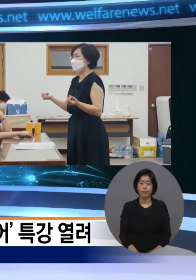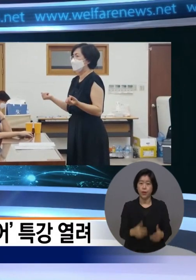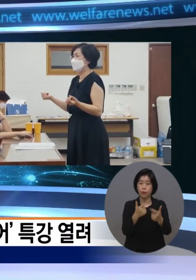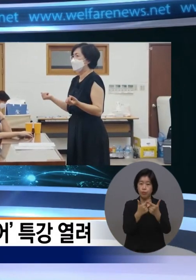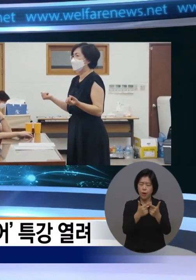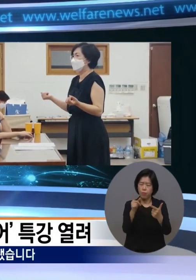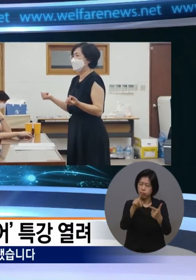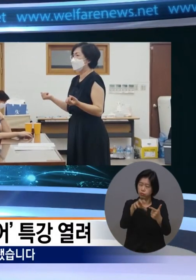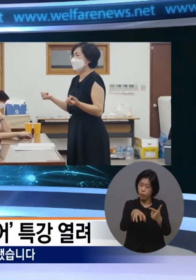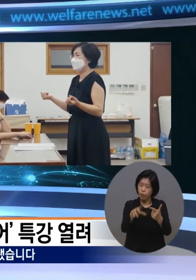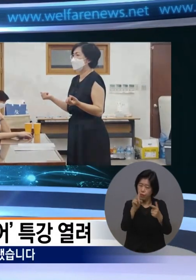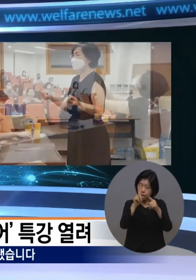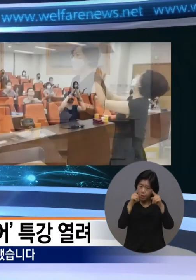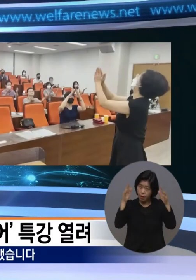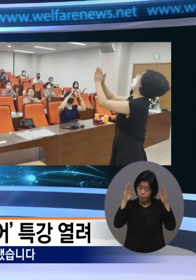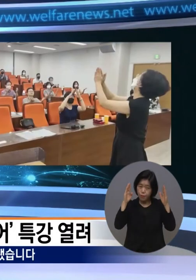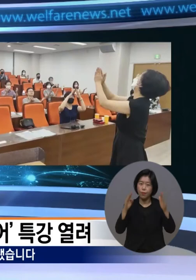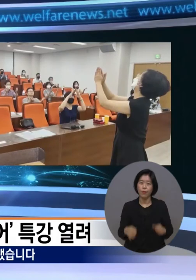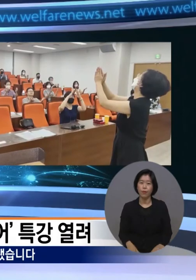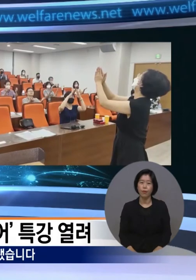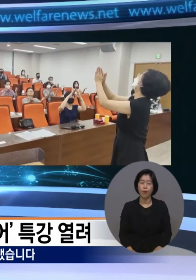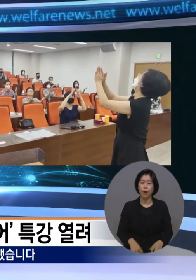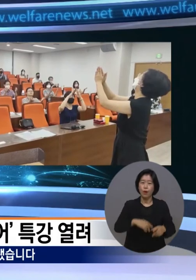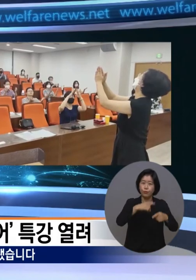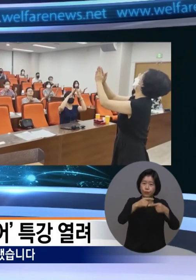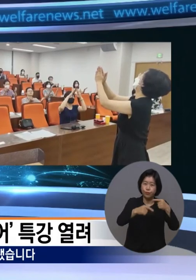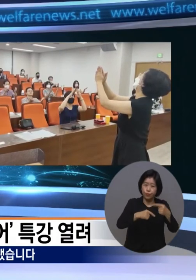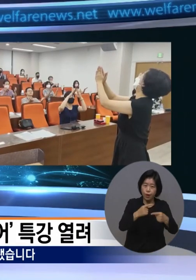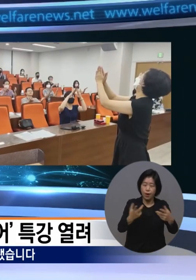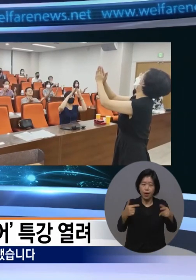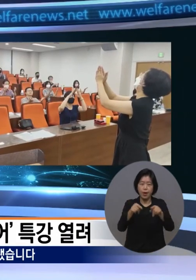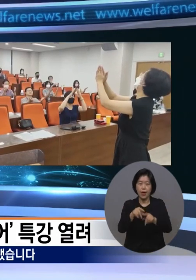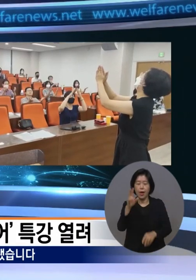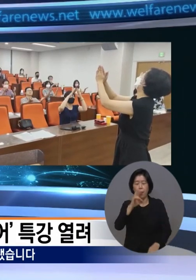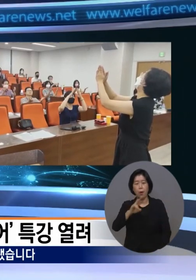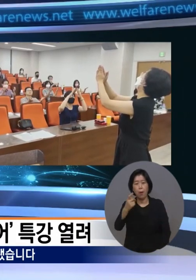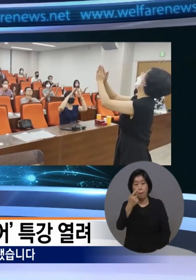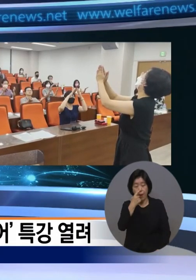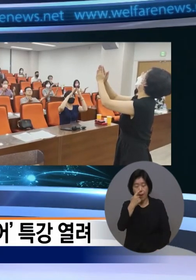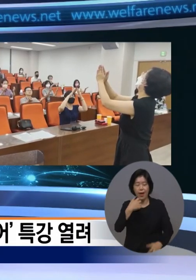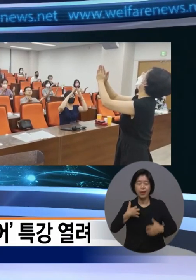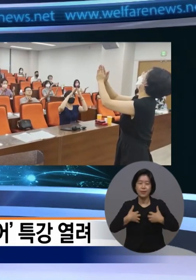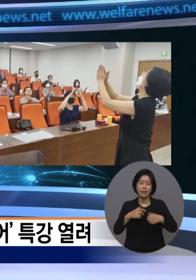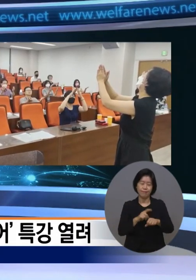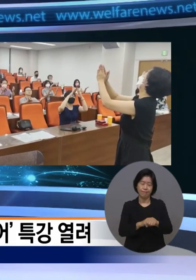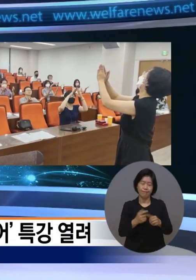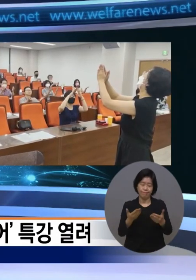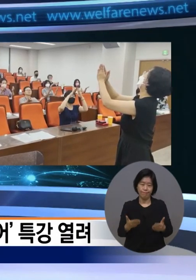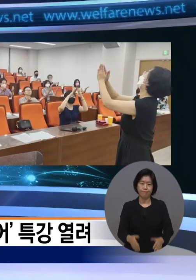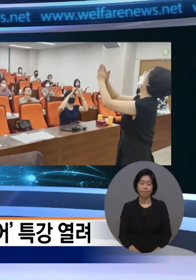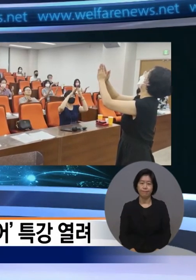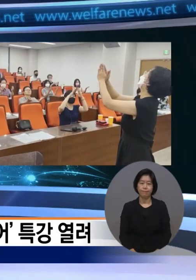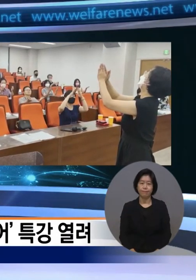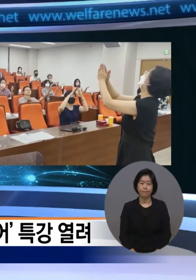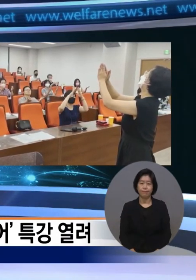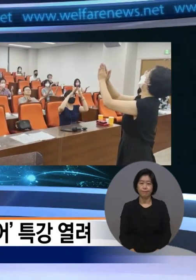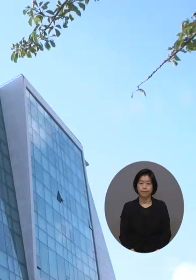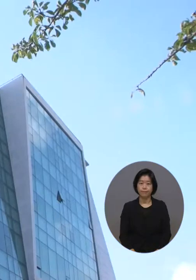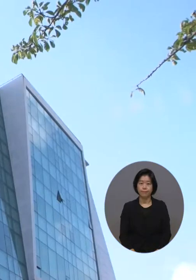한 대학교에서도 수어를 노래에 맞춰 즐겁게 배울 수 있는 시간이 마련됐습니다. 황병현 기자가 소개합니다.